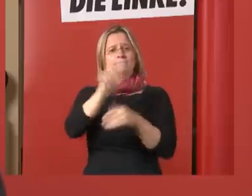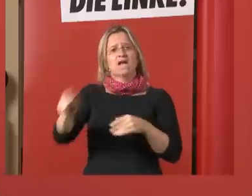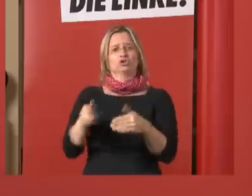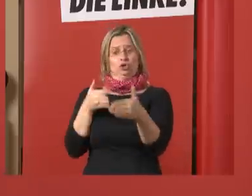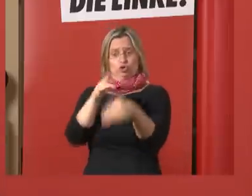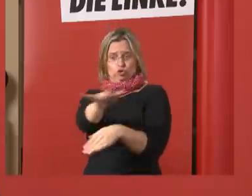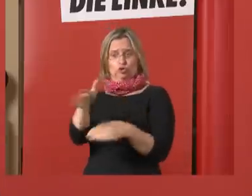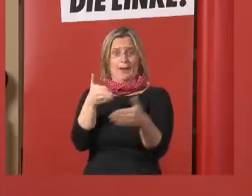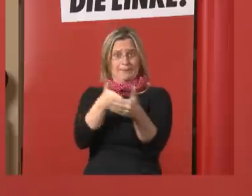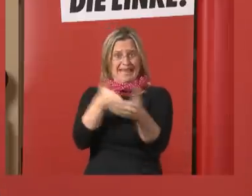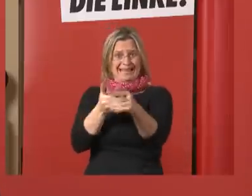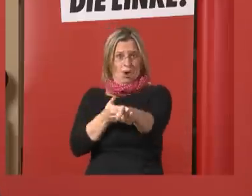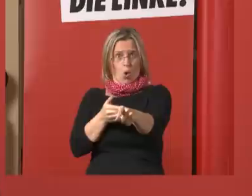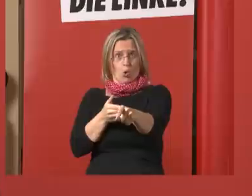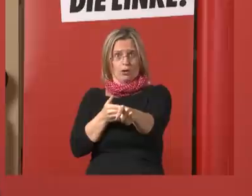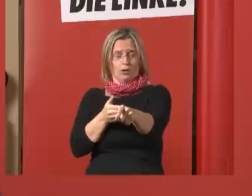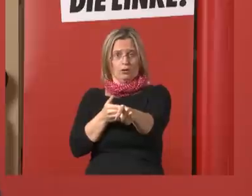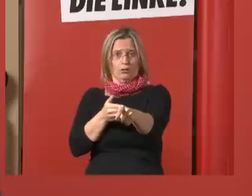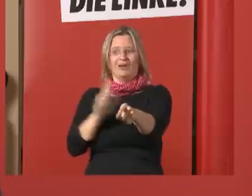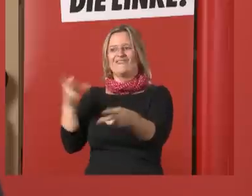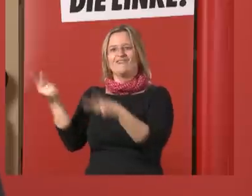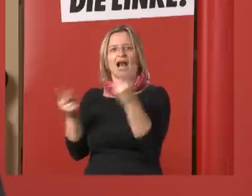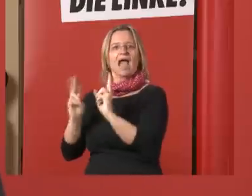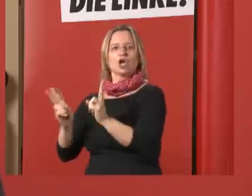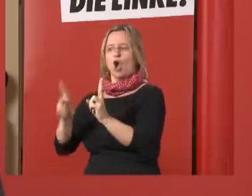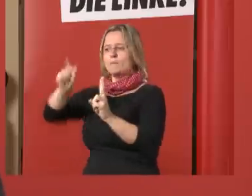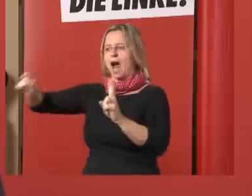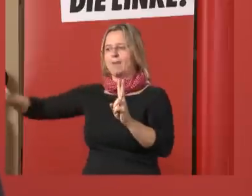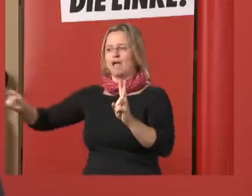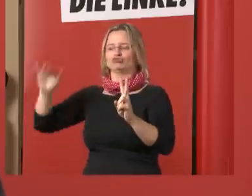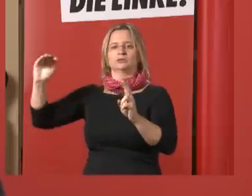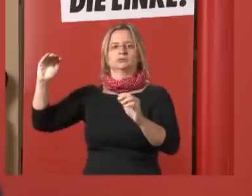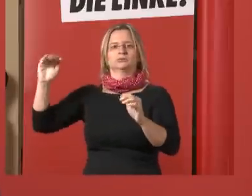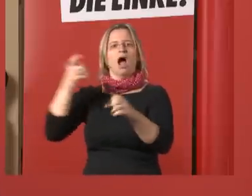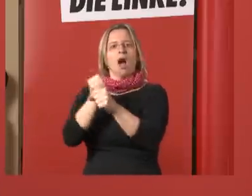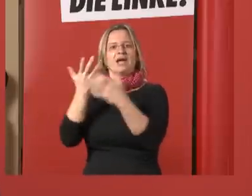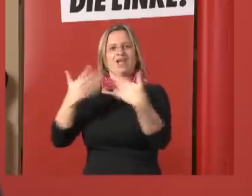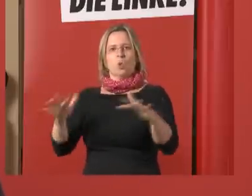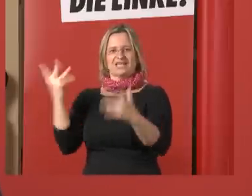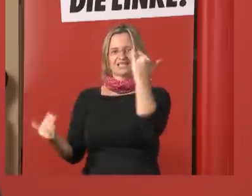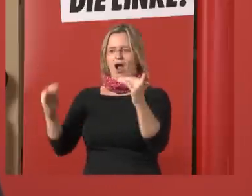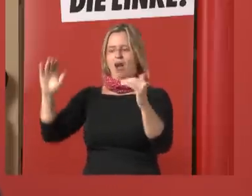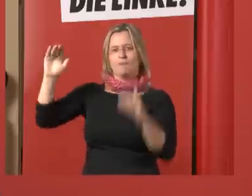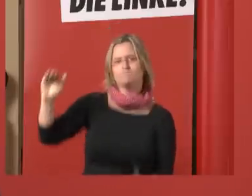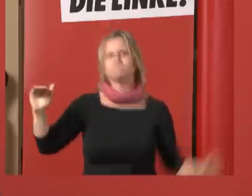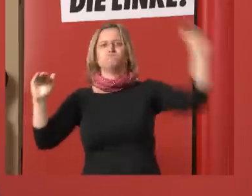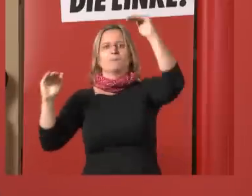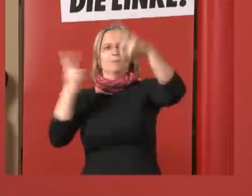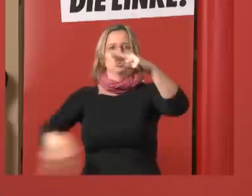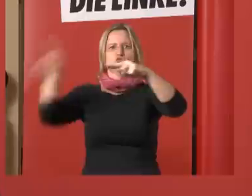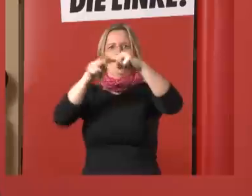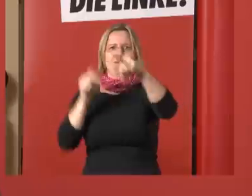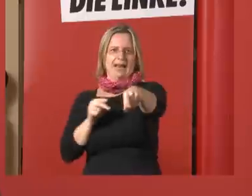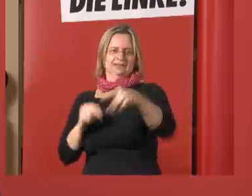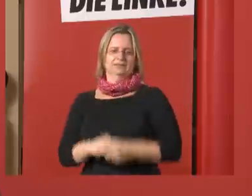dieser Aussonderungseinrichtungen, ist die Arbeitslosenquote von behinderten Menschen doppelt so hoch, seit Jahren doppelt so hoch, wie